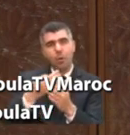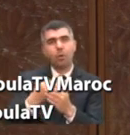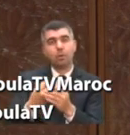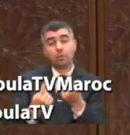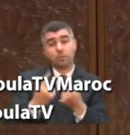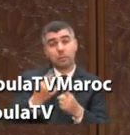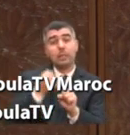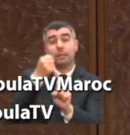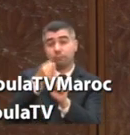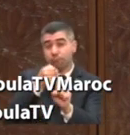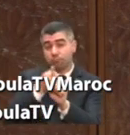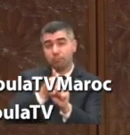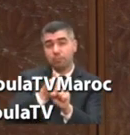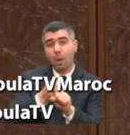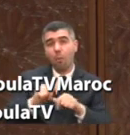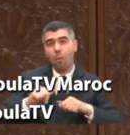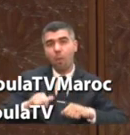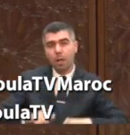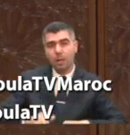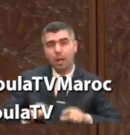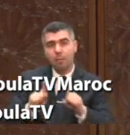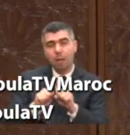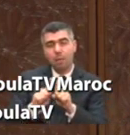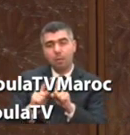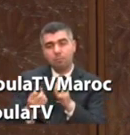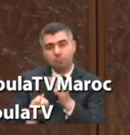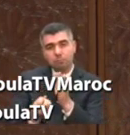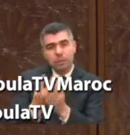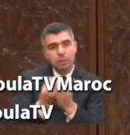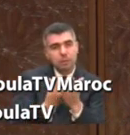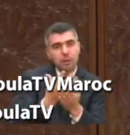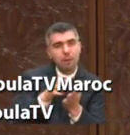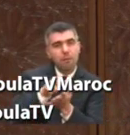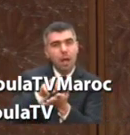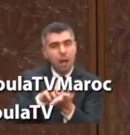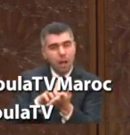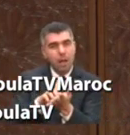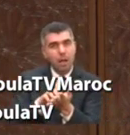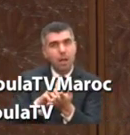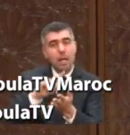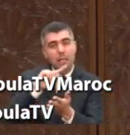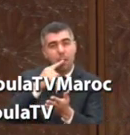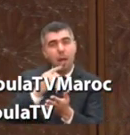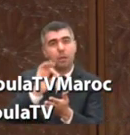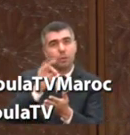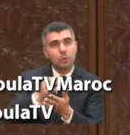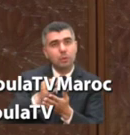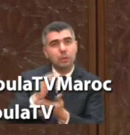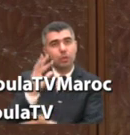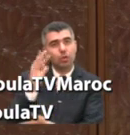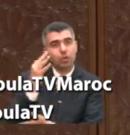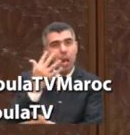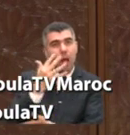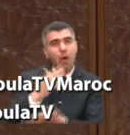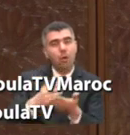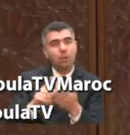واحد المجهود كثير فيما يخص زرع النخيل، يعني واحد المجهود كبير، ومن طبيعه الحال المنتوج عاد